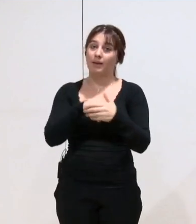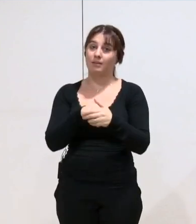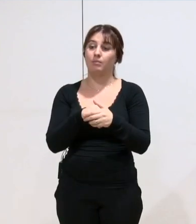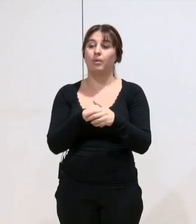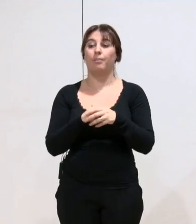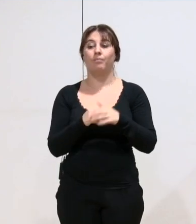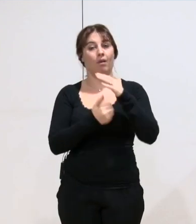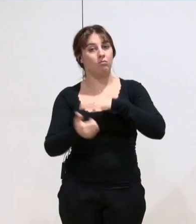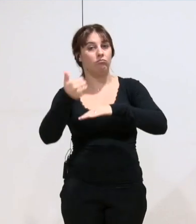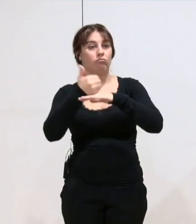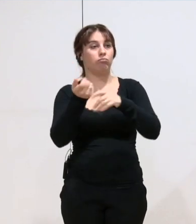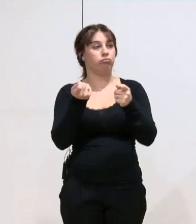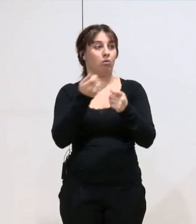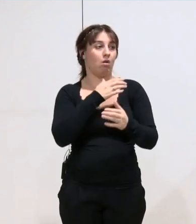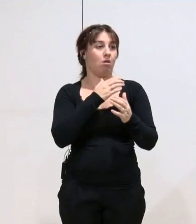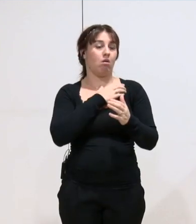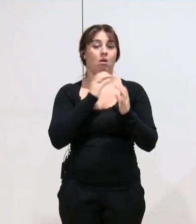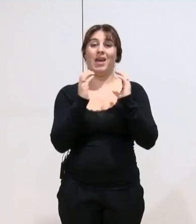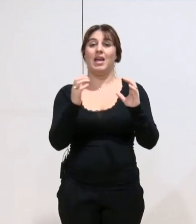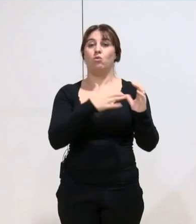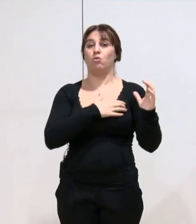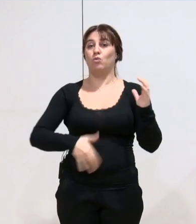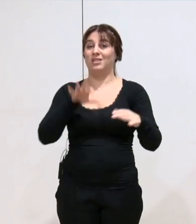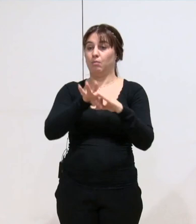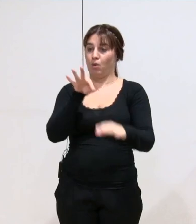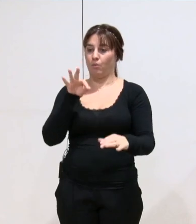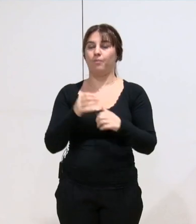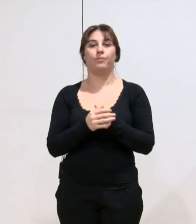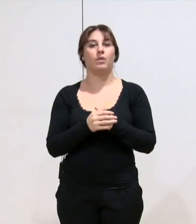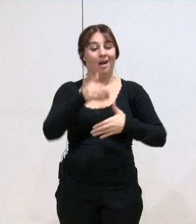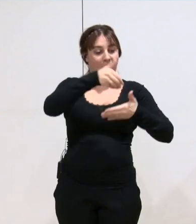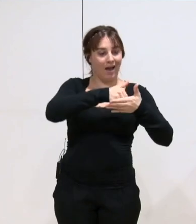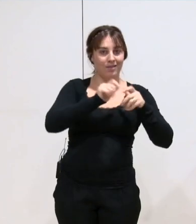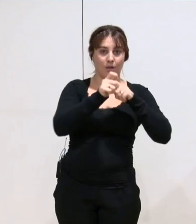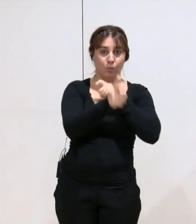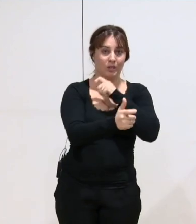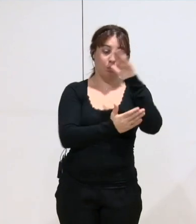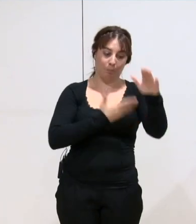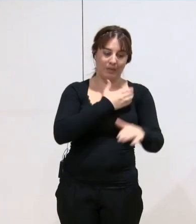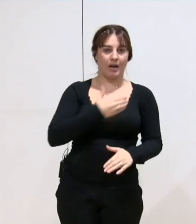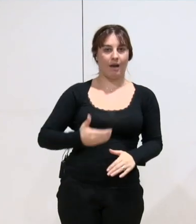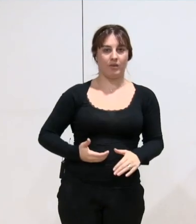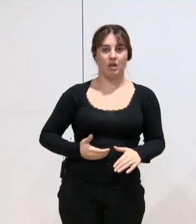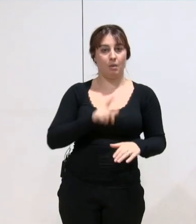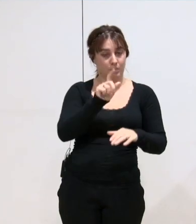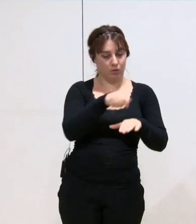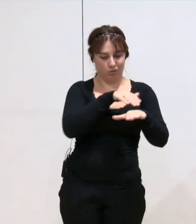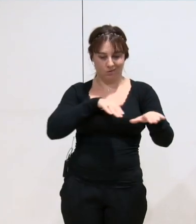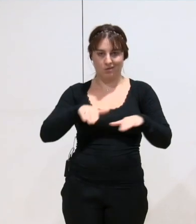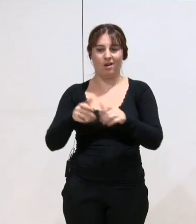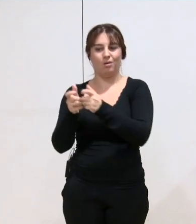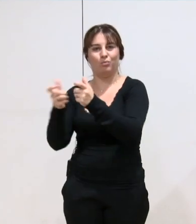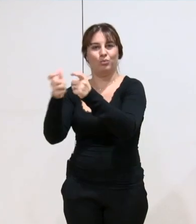par ces élus municipaux-là. Ainsi, au-delà des procédures internes à la ville, il s'agit bien de toutes ces instances qui ont